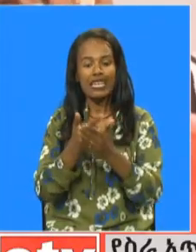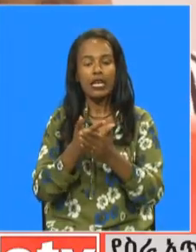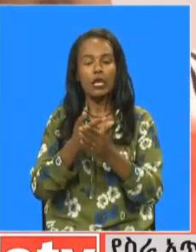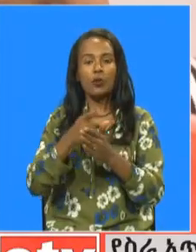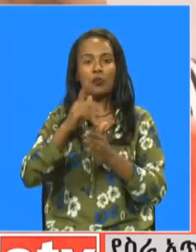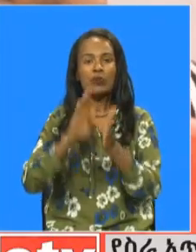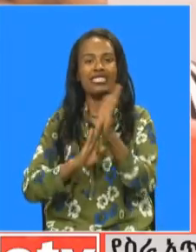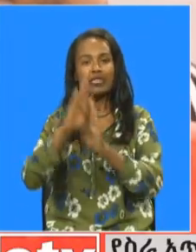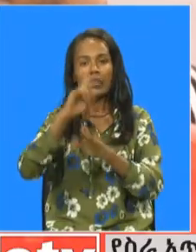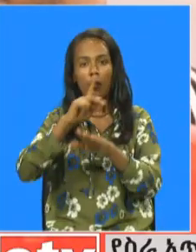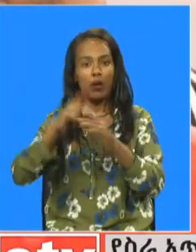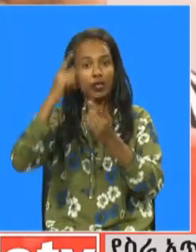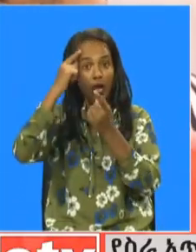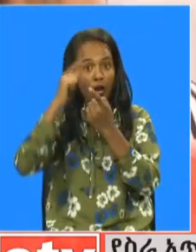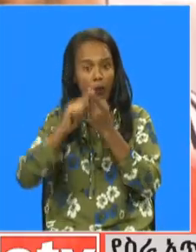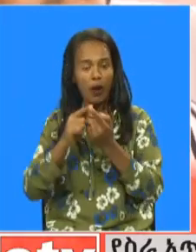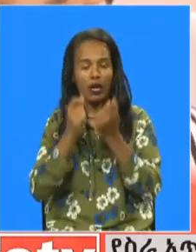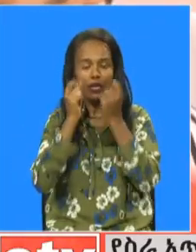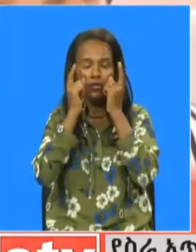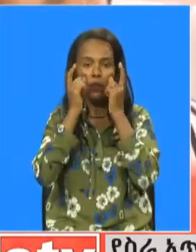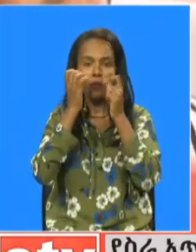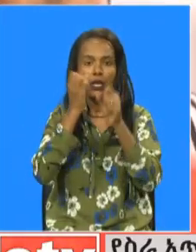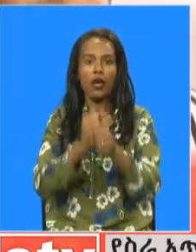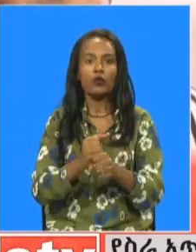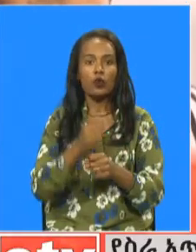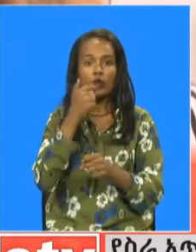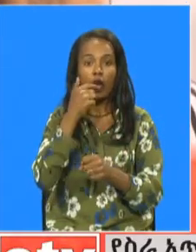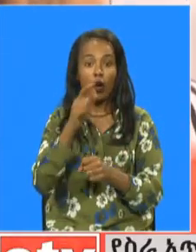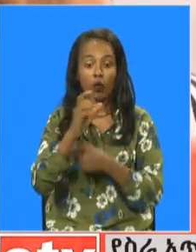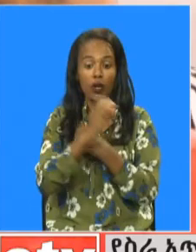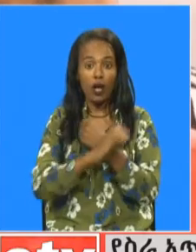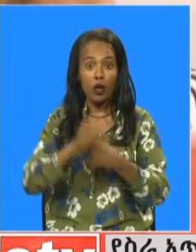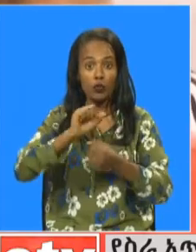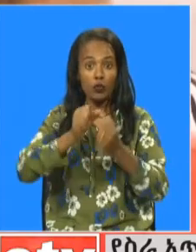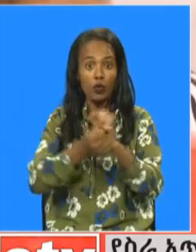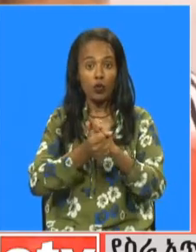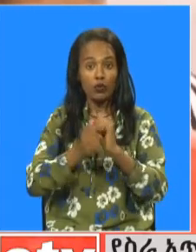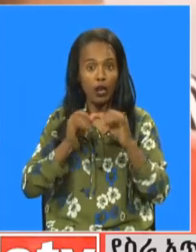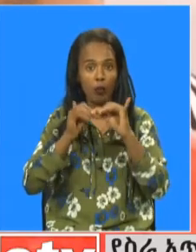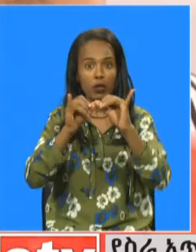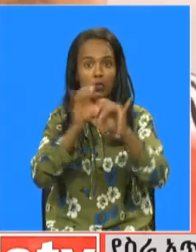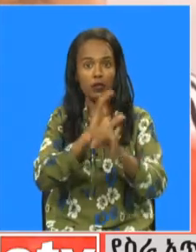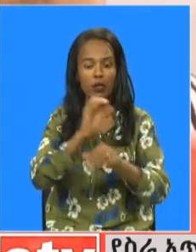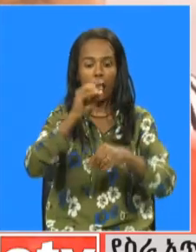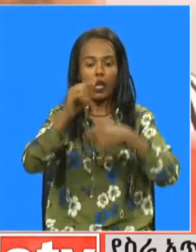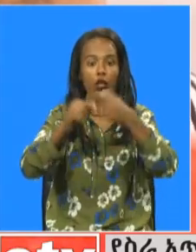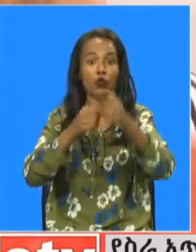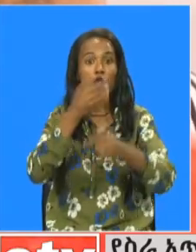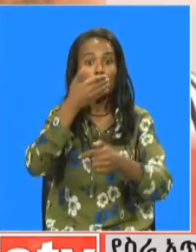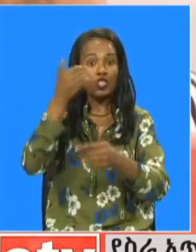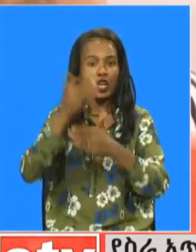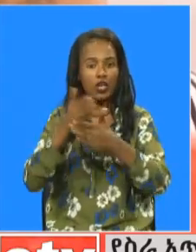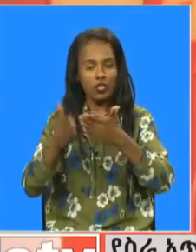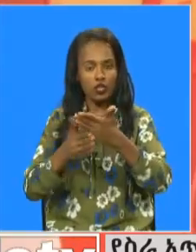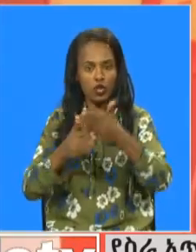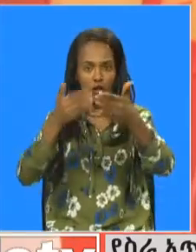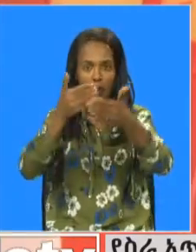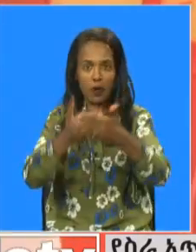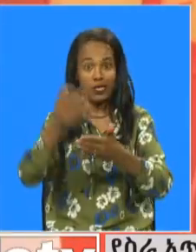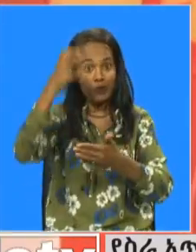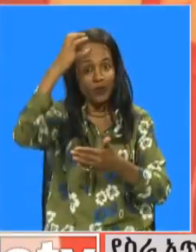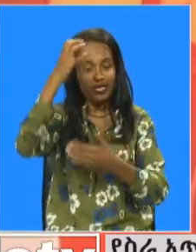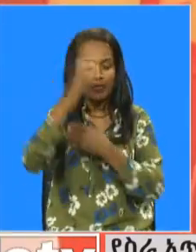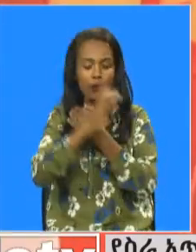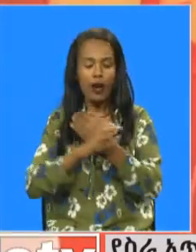ብልጽግና ፓርቲ አላማ ግንዛቤ እንዳስጨበጣቸው ተናግረዋል። የሀገሪቱን ለውጥ ለማስቀጠልና ሂደቱን ወደ ተሻለ ደረጃ ለማድረስ